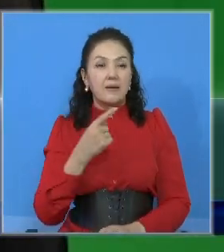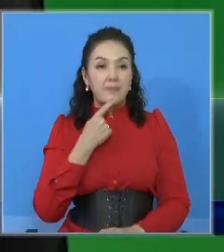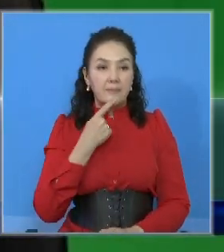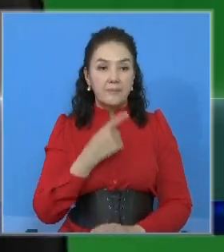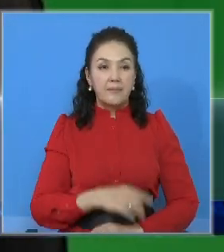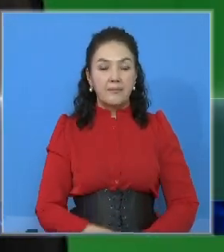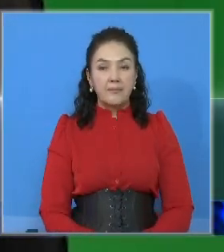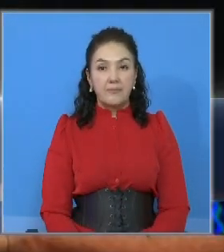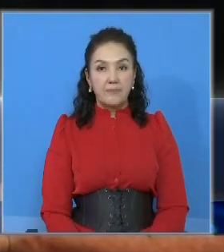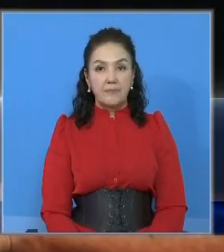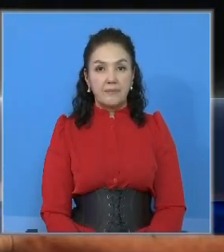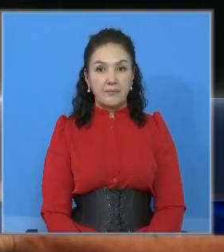языке